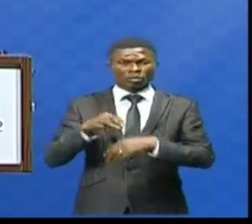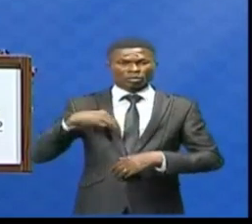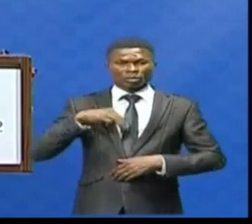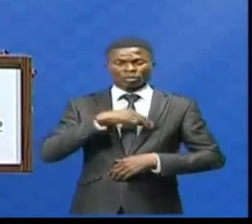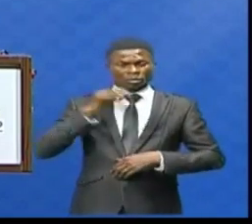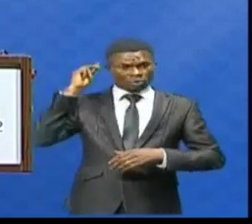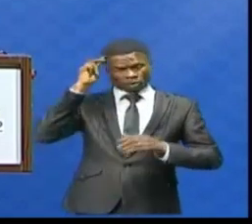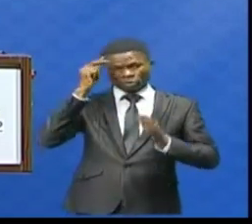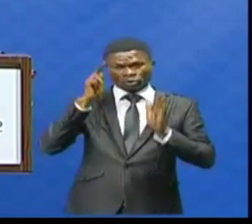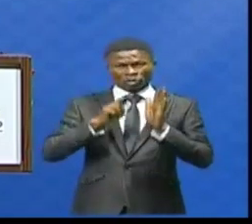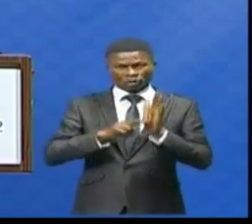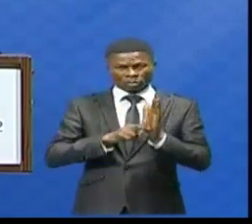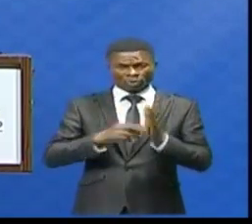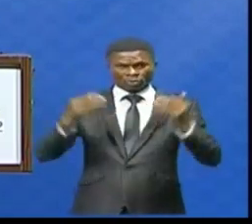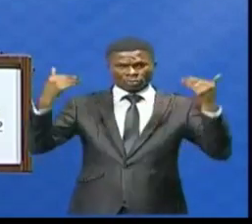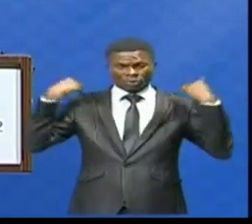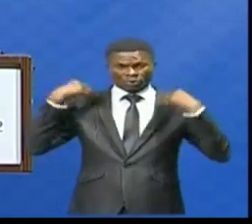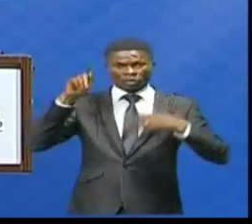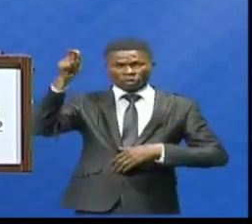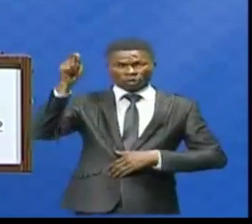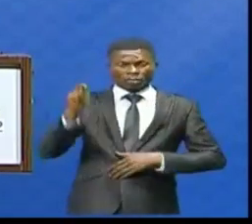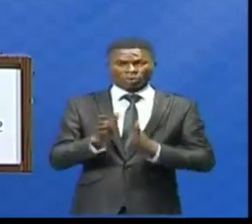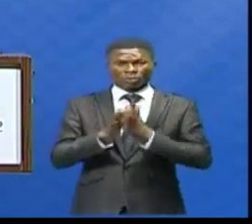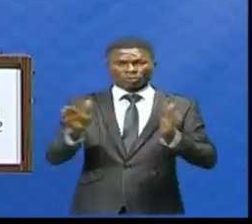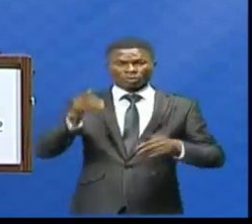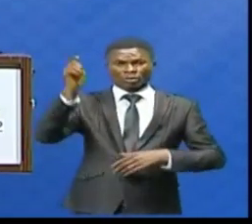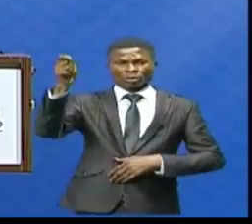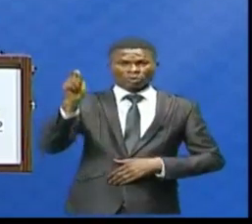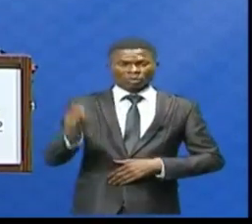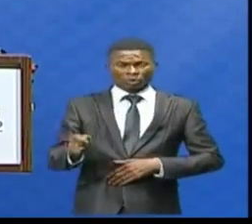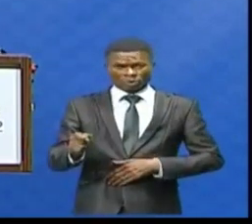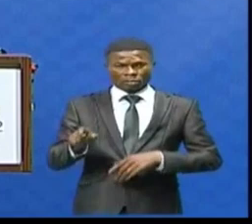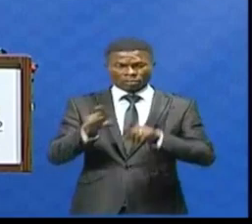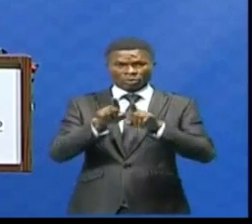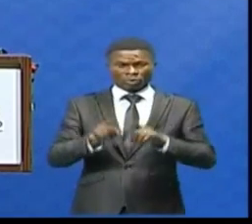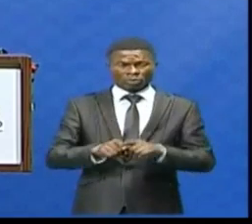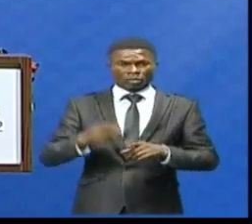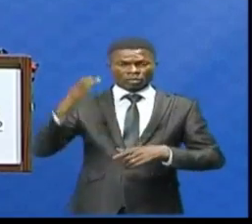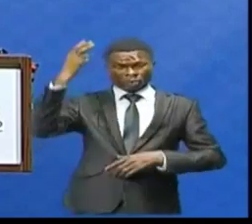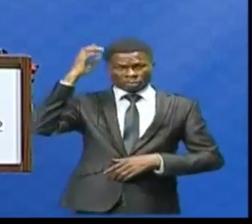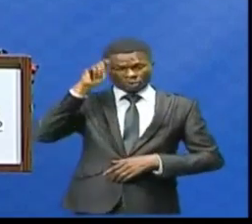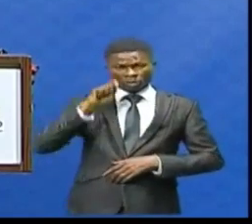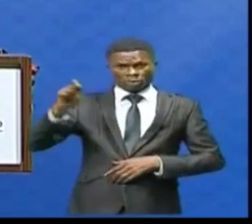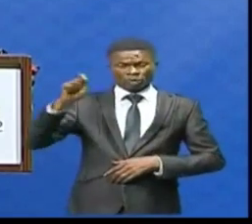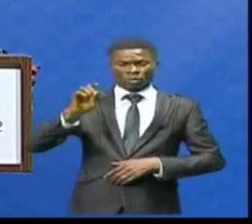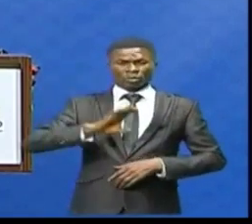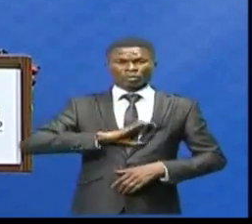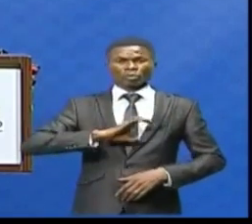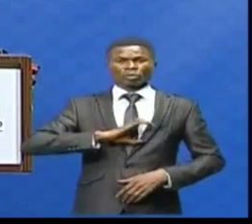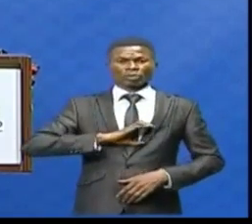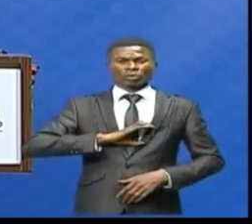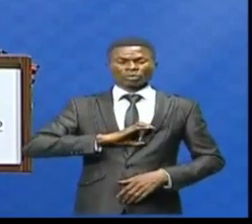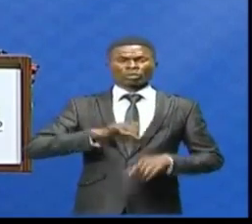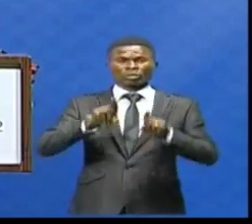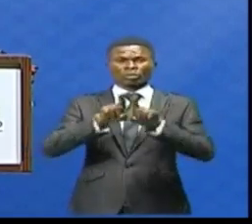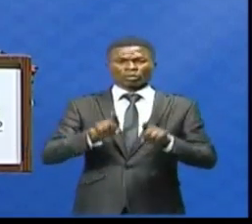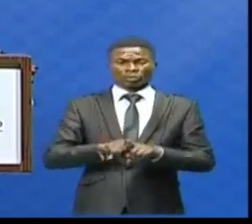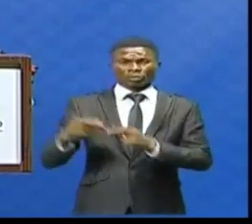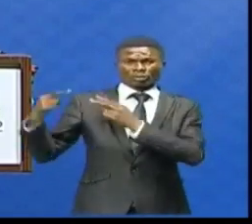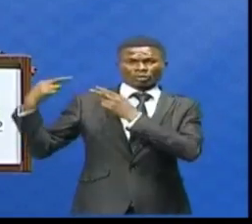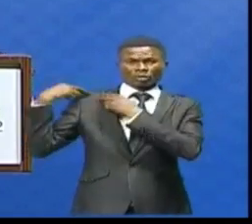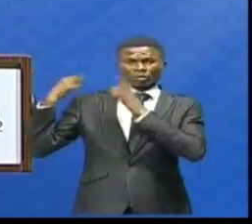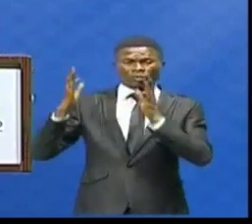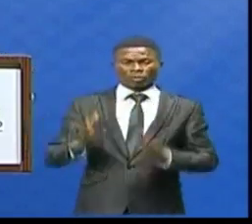membres du gouvernement les chefs d'état-major général de phares décès des officiers militaires et policiers ainsi que les